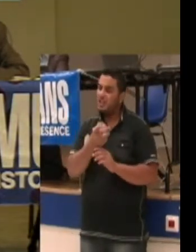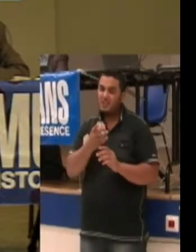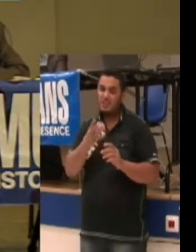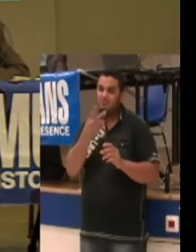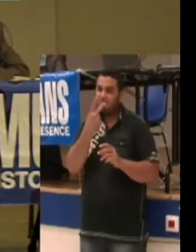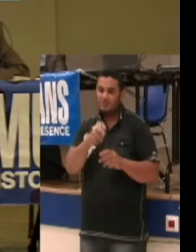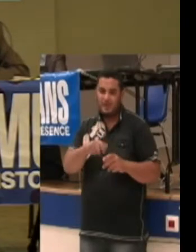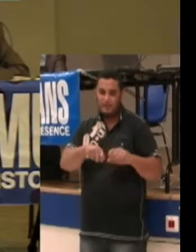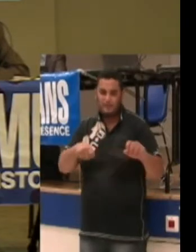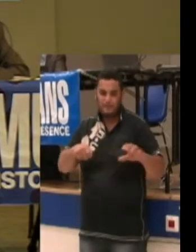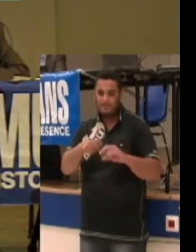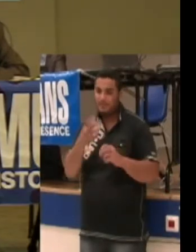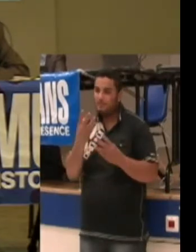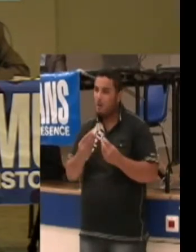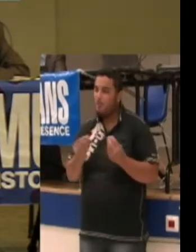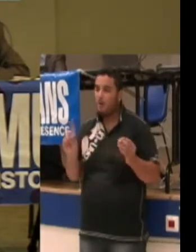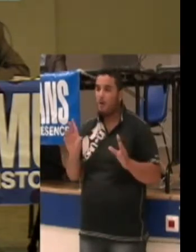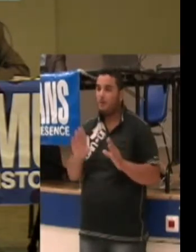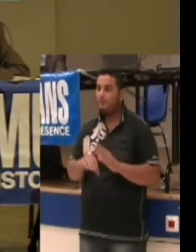Jette ta cale et n'aie pas peur.